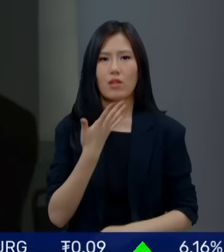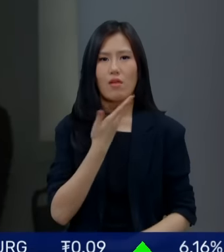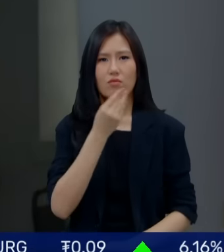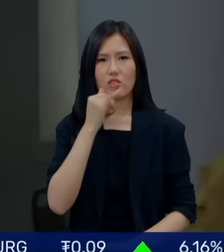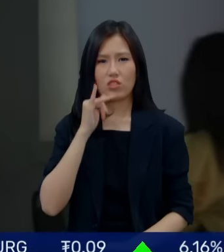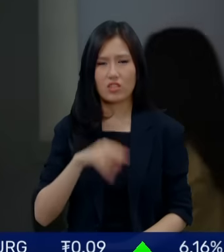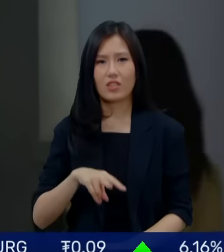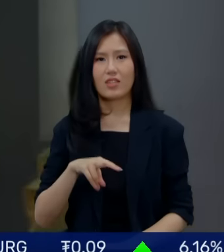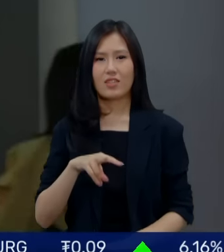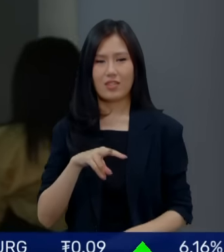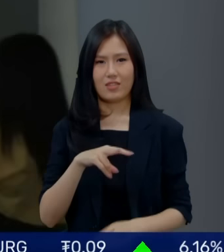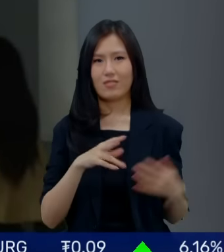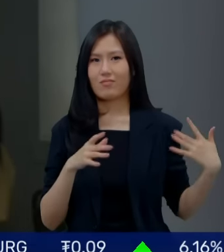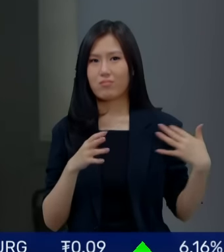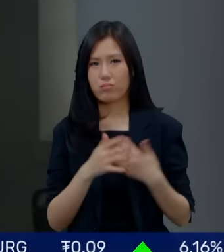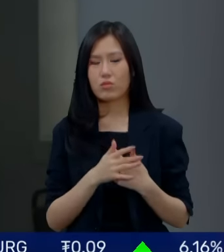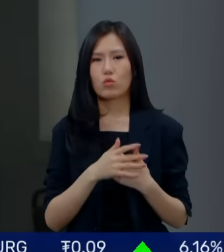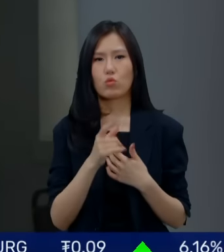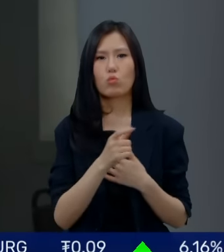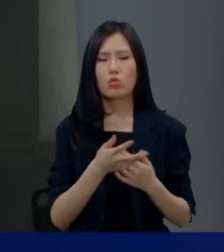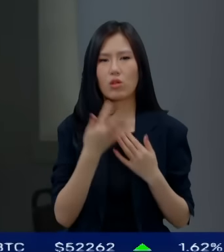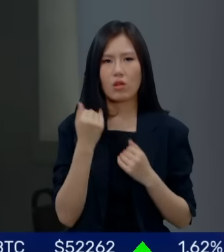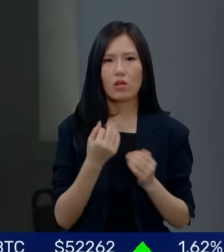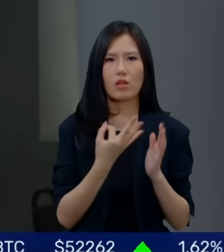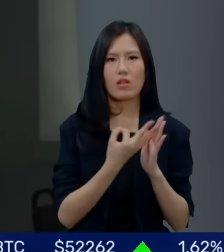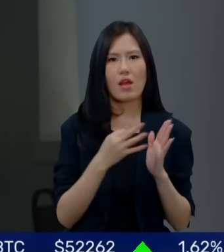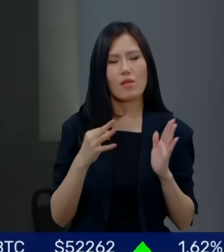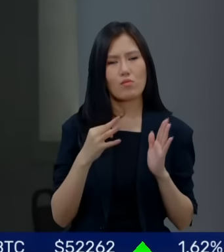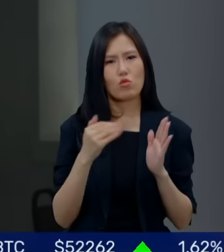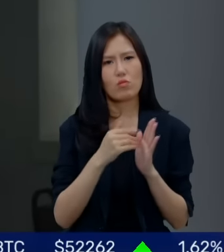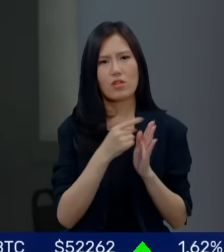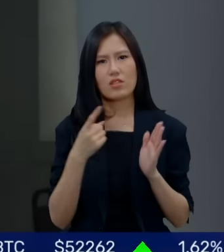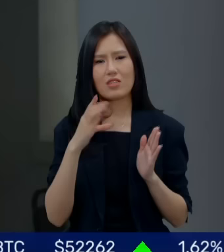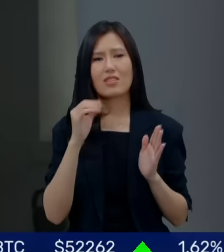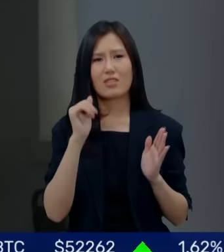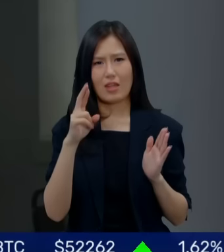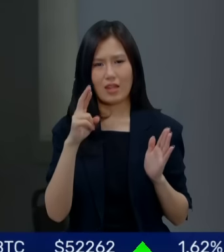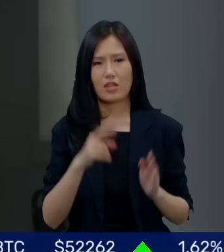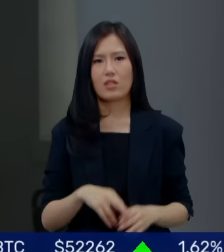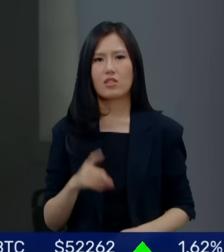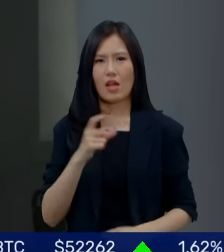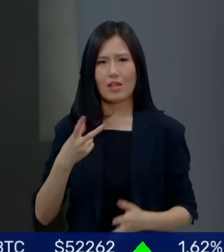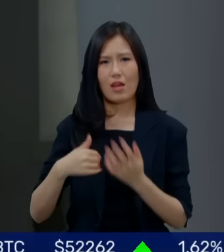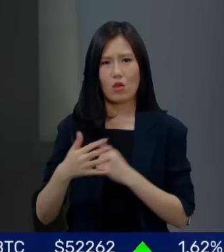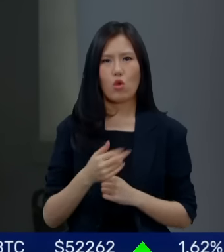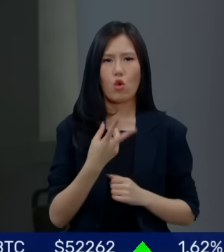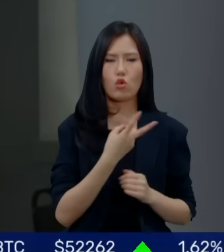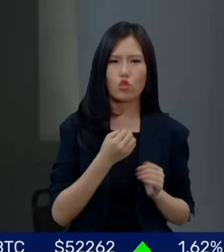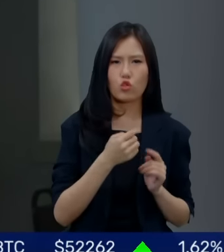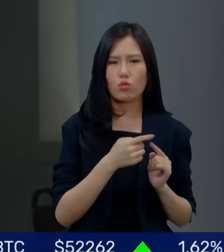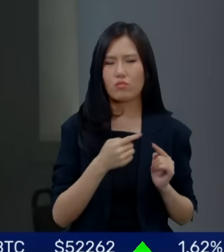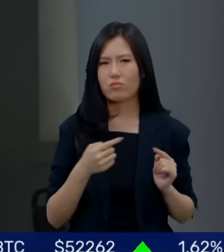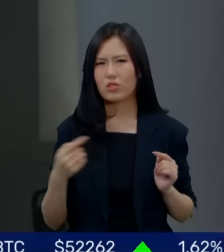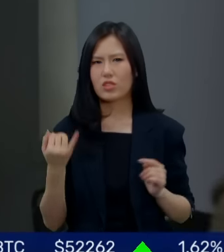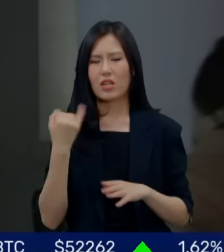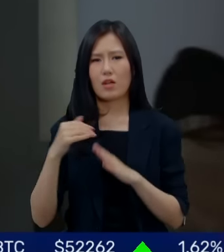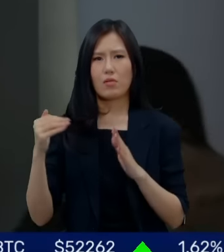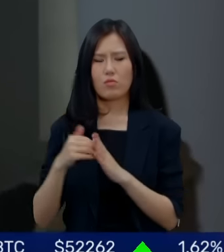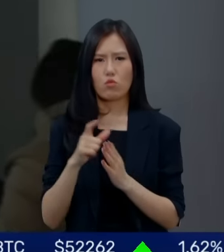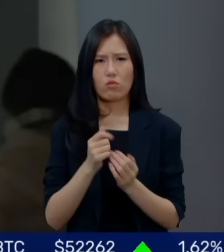харилцагчдын маань тоо 800-аас сая болсон байна тийм үү. Зээлдэгчдийн маань тоо бол 200-аас 60,000 болсон байна гэдэг юм уу. Өөрөө энэ тоон